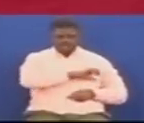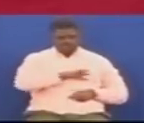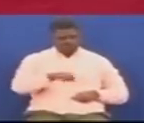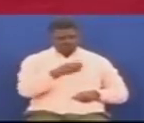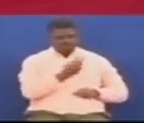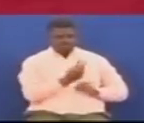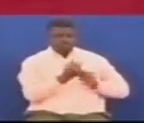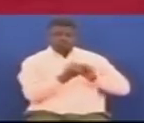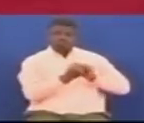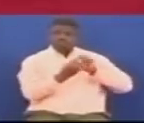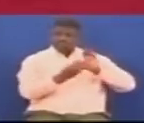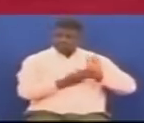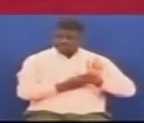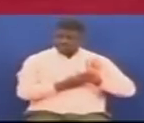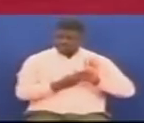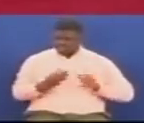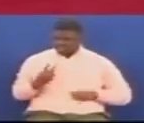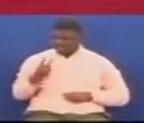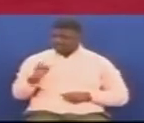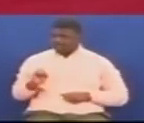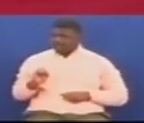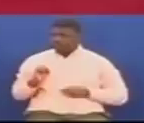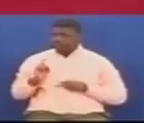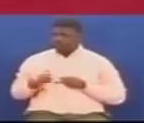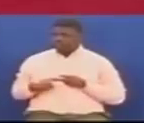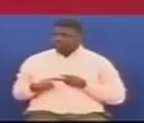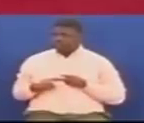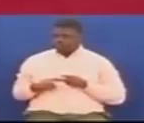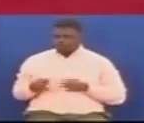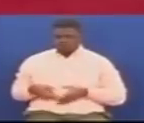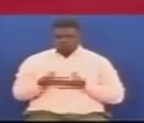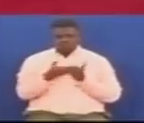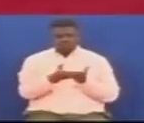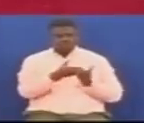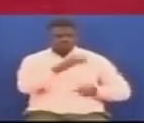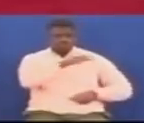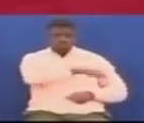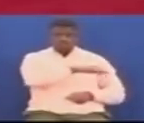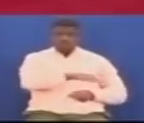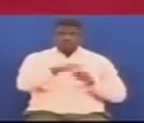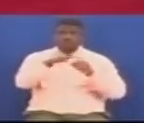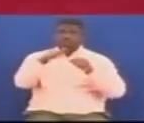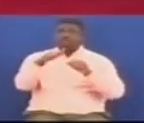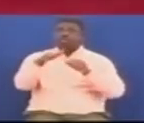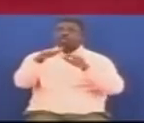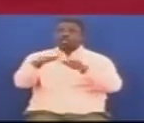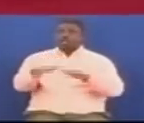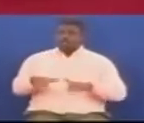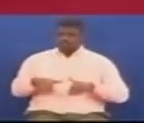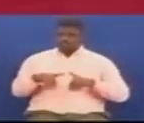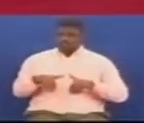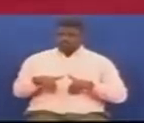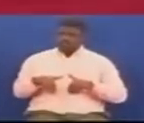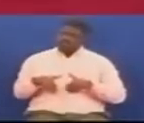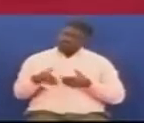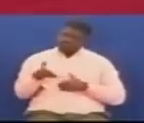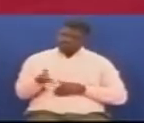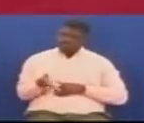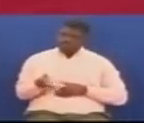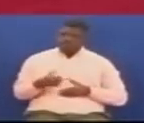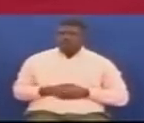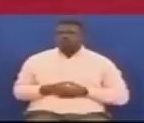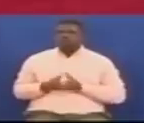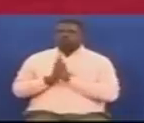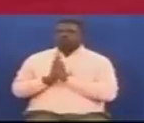2019-2020 itakayowasilishwa bungeni leo jioni. Mheshimiwa Spika, kwanza nichukue fursa hii kumshukuru sana